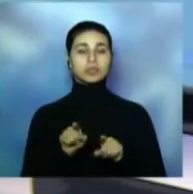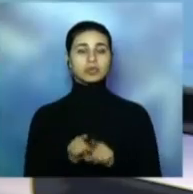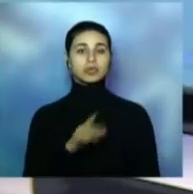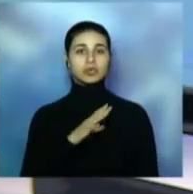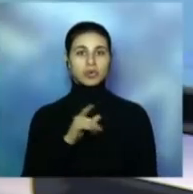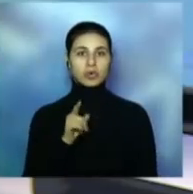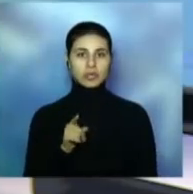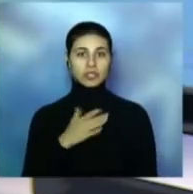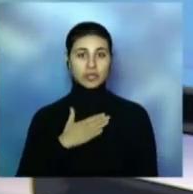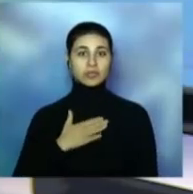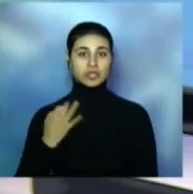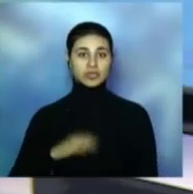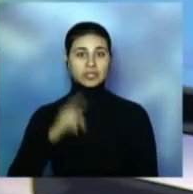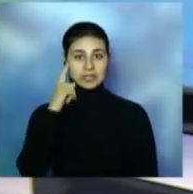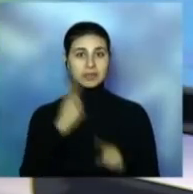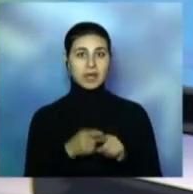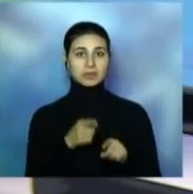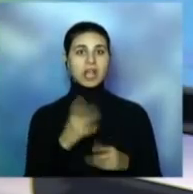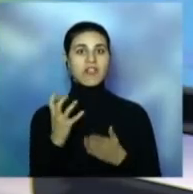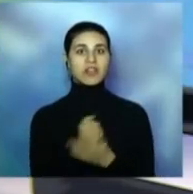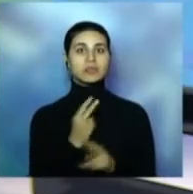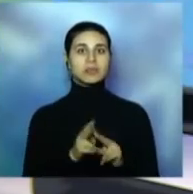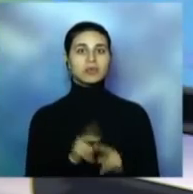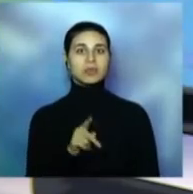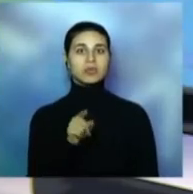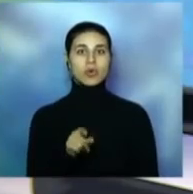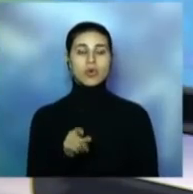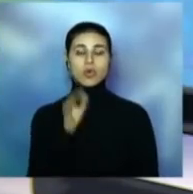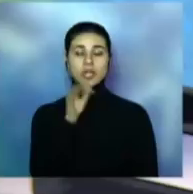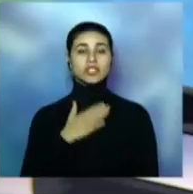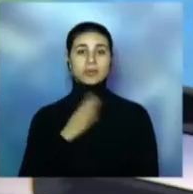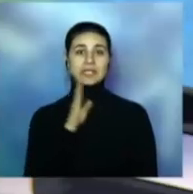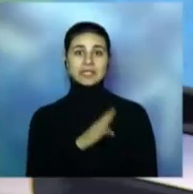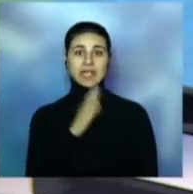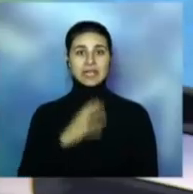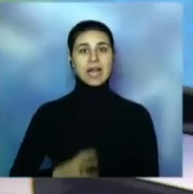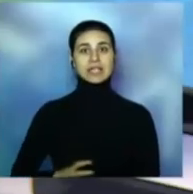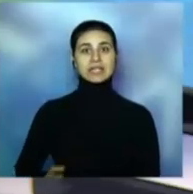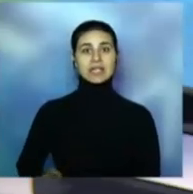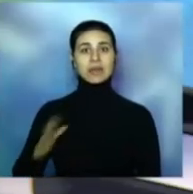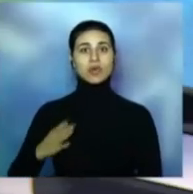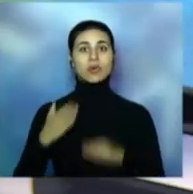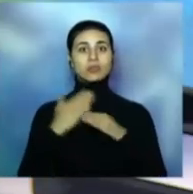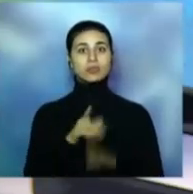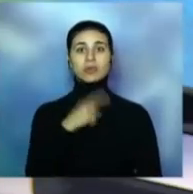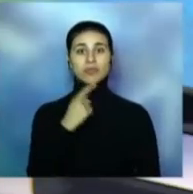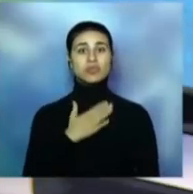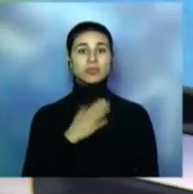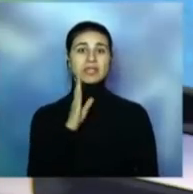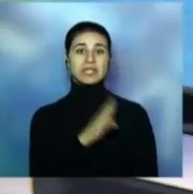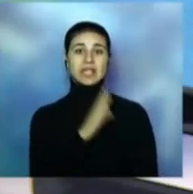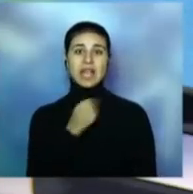რომ ბახტომ ჩემი შვილის ძმაკაცმა გვაჯობა, იმიტომ რომ ნიკუშამ რო უთხრა დედაჩემს ნეკნები ქონდა, ჩამტრეულიო იმანში აგება, დედაჩემს